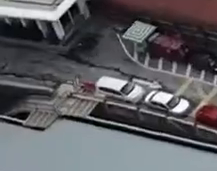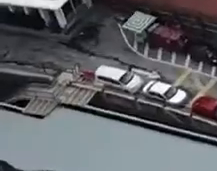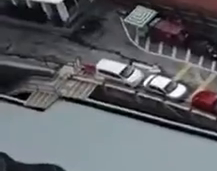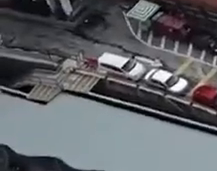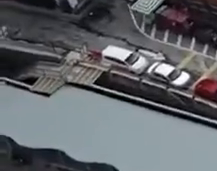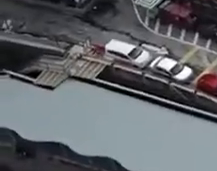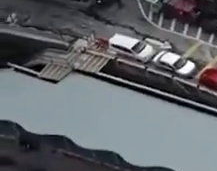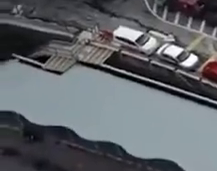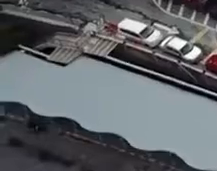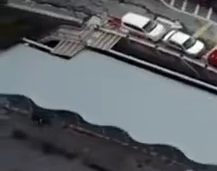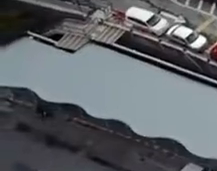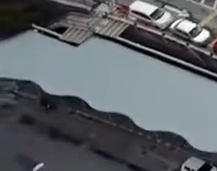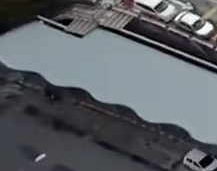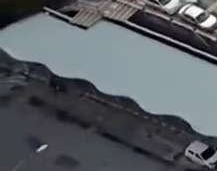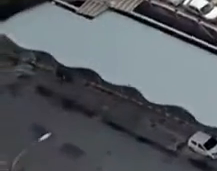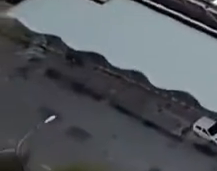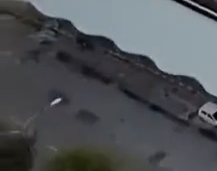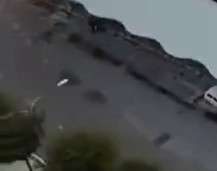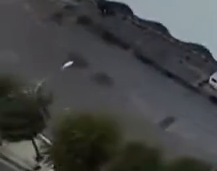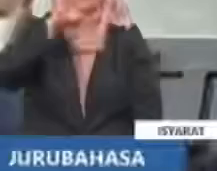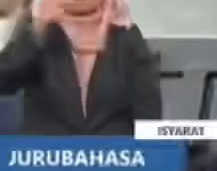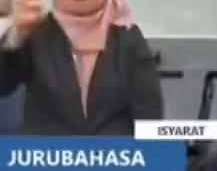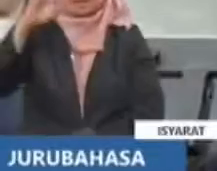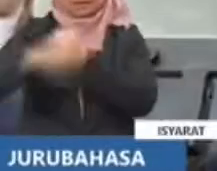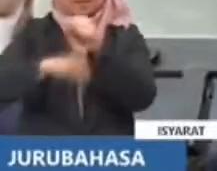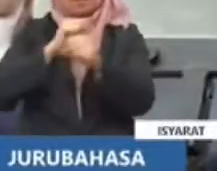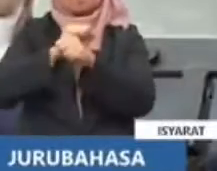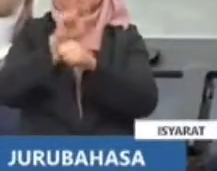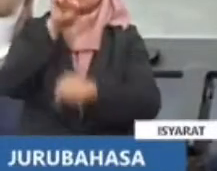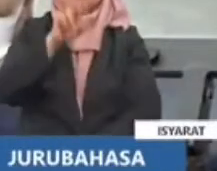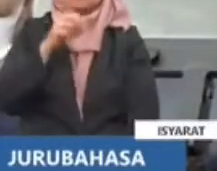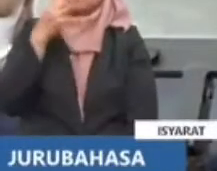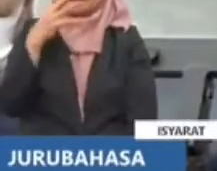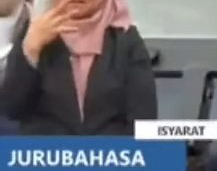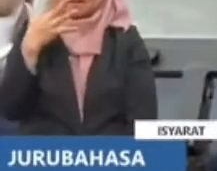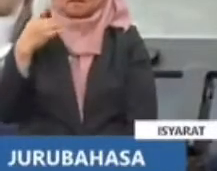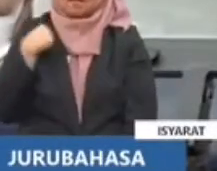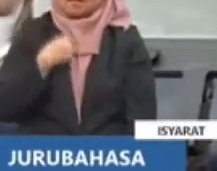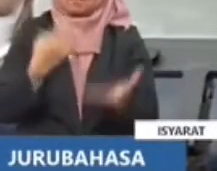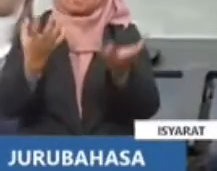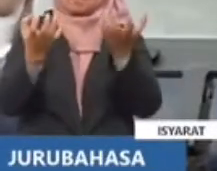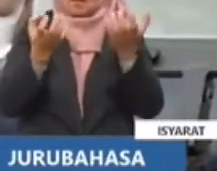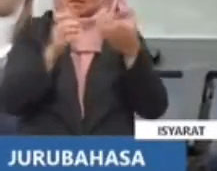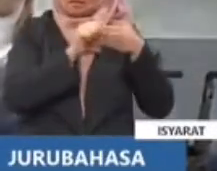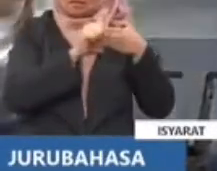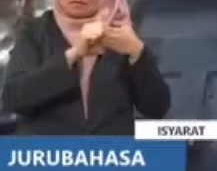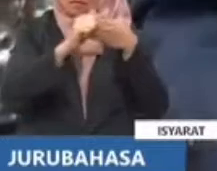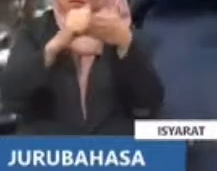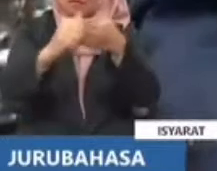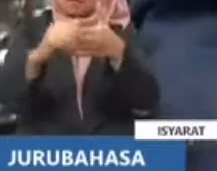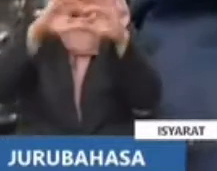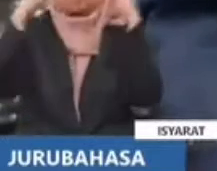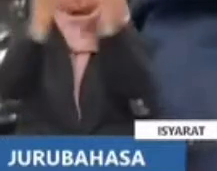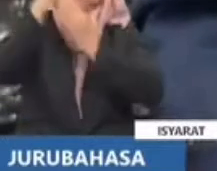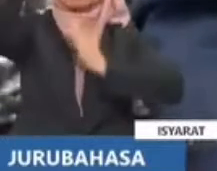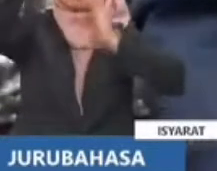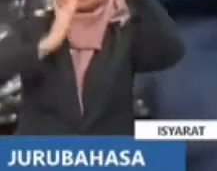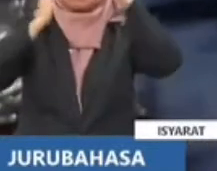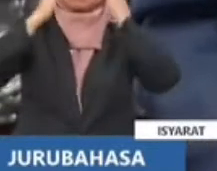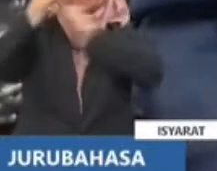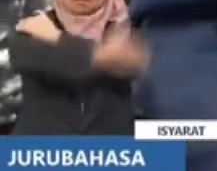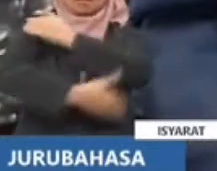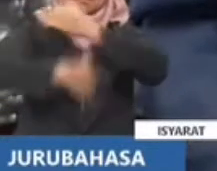sebagai negara yang lebih mampan untuk generasi akan datang kita mau memacu keluarga besok ke arah negara